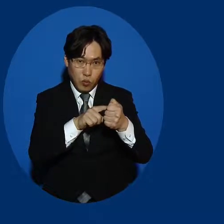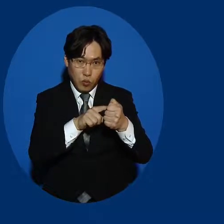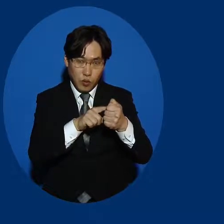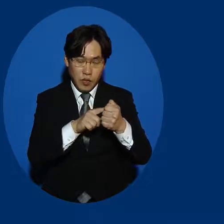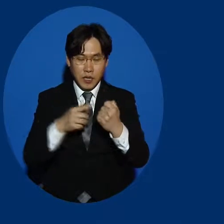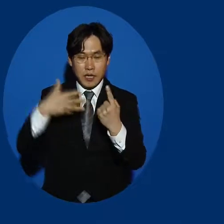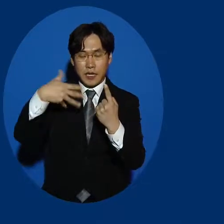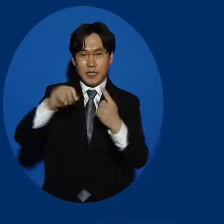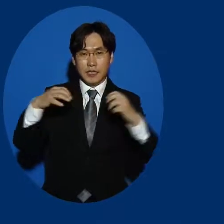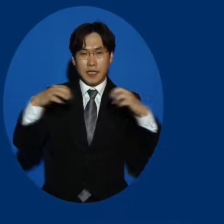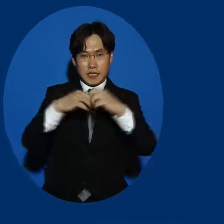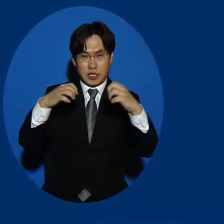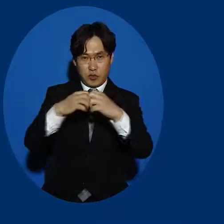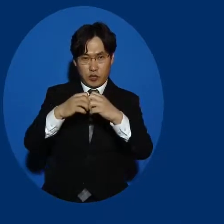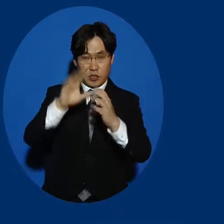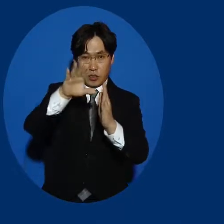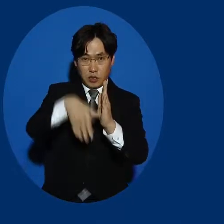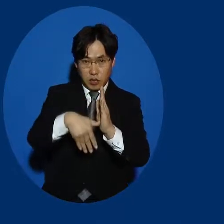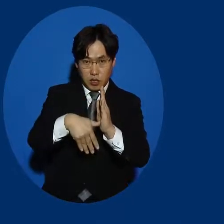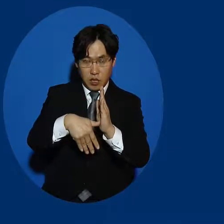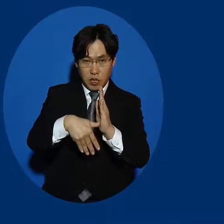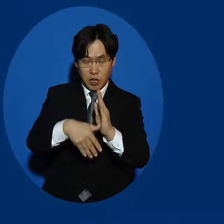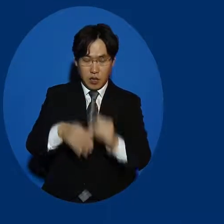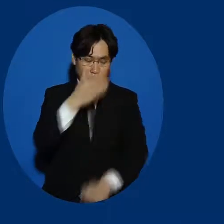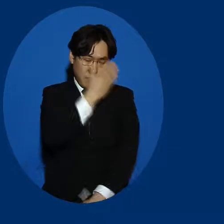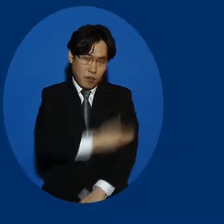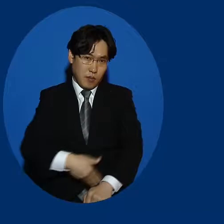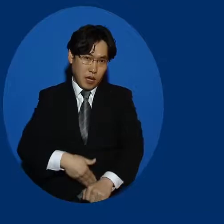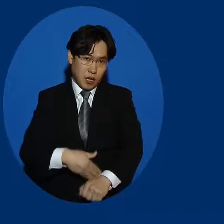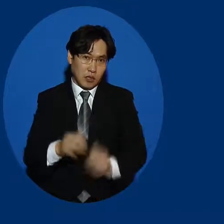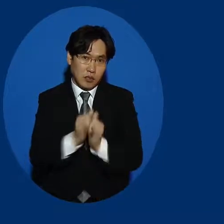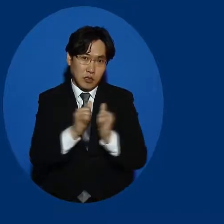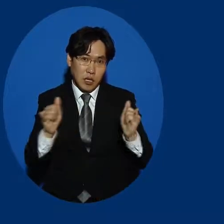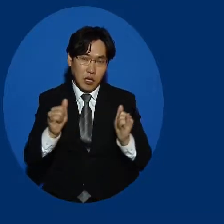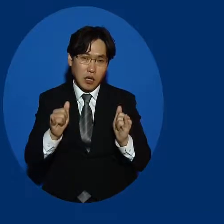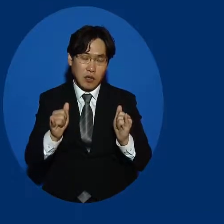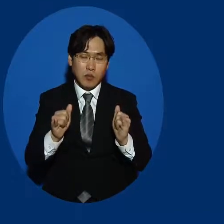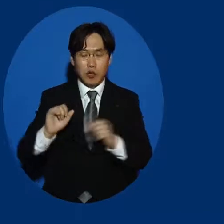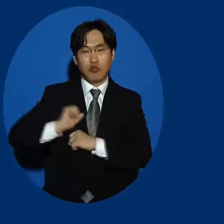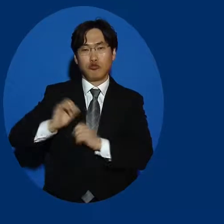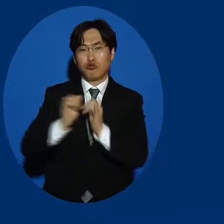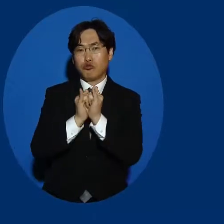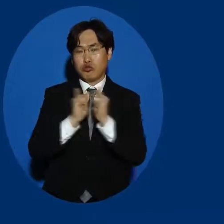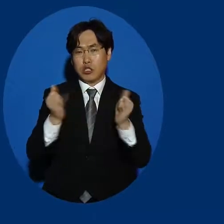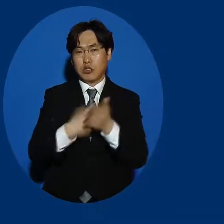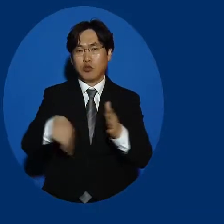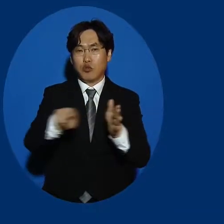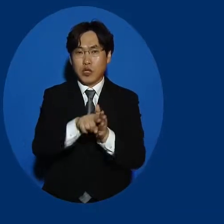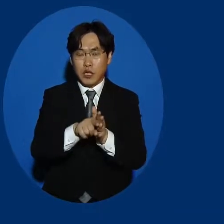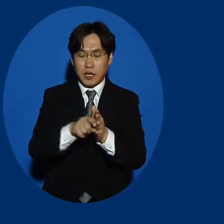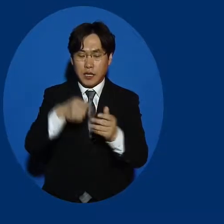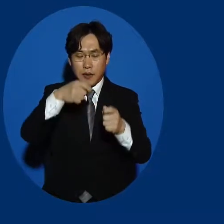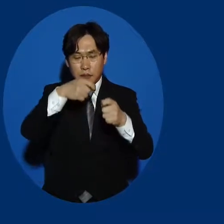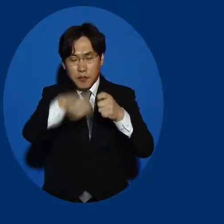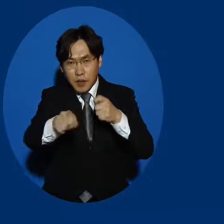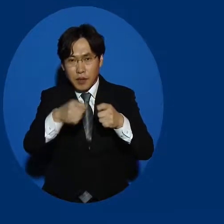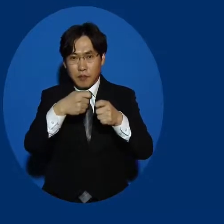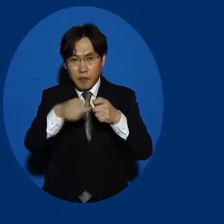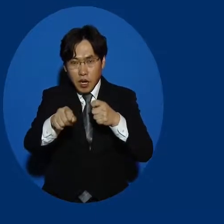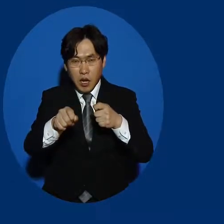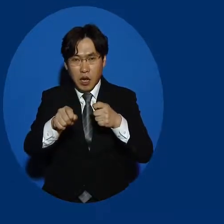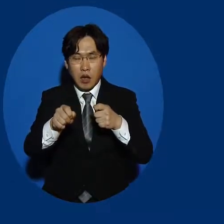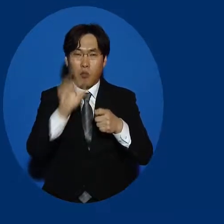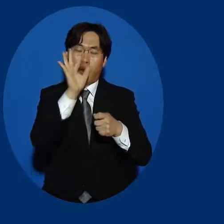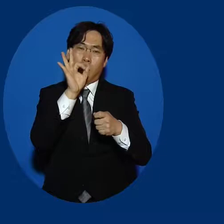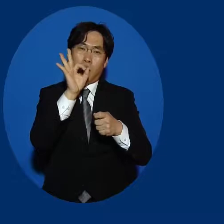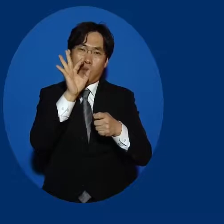제1차 세계대전 이후에 팔이 절단된 상용 군인들을 위해서 성냥을 켤 수 없기 때문에 만든